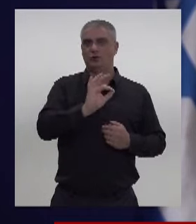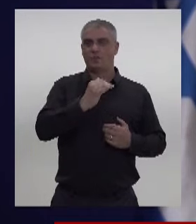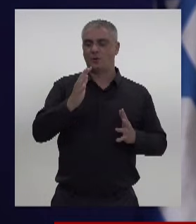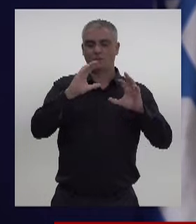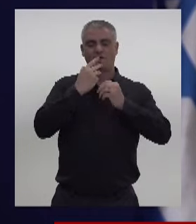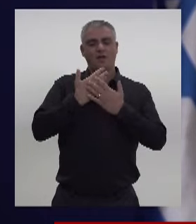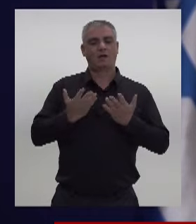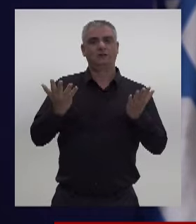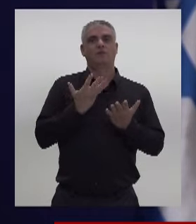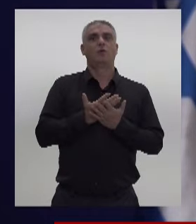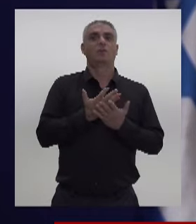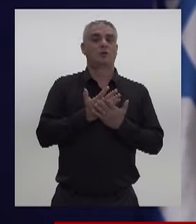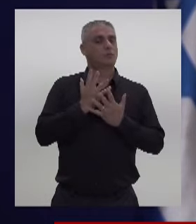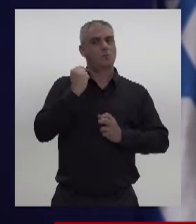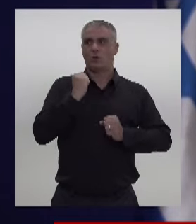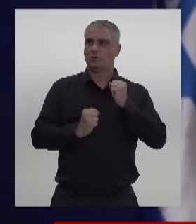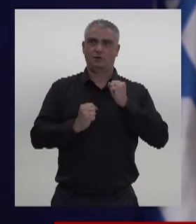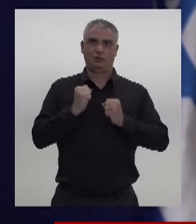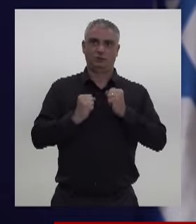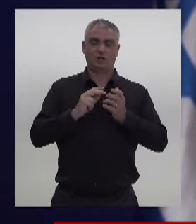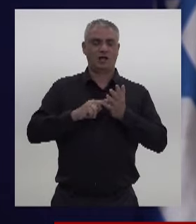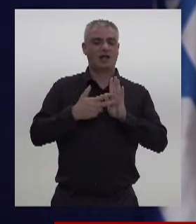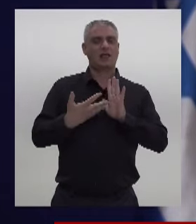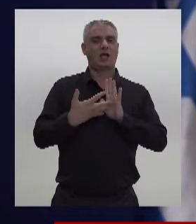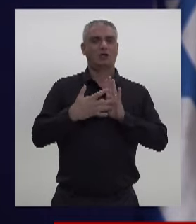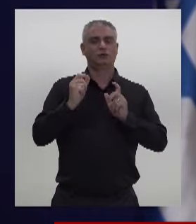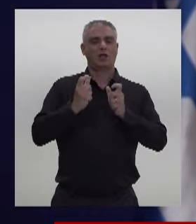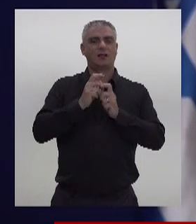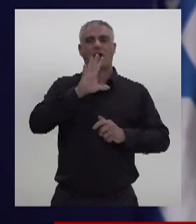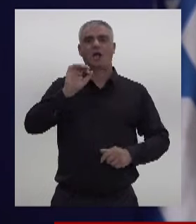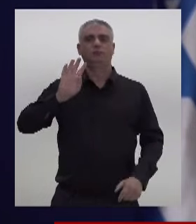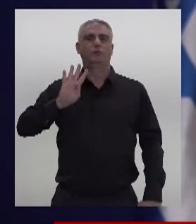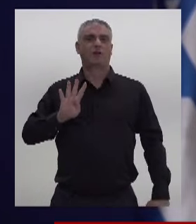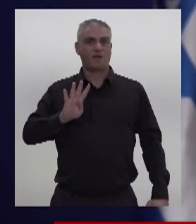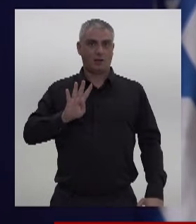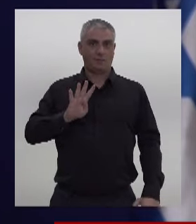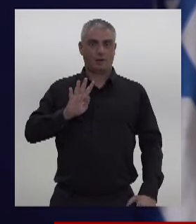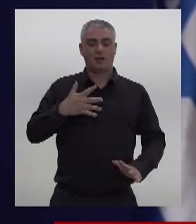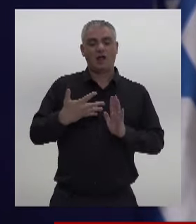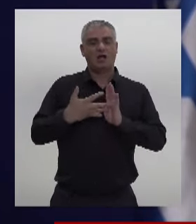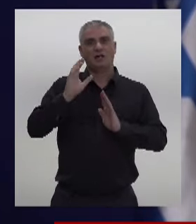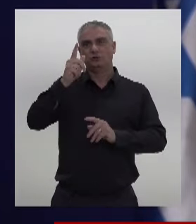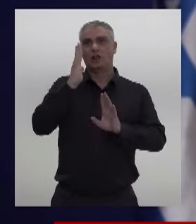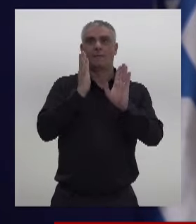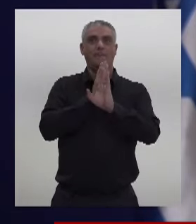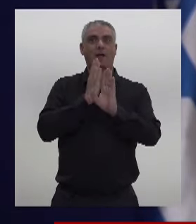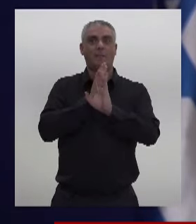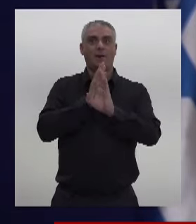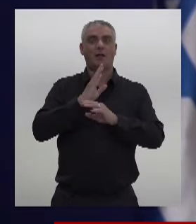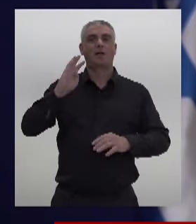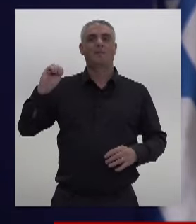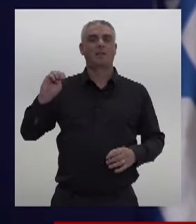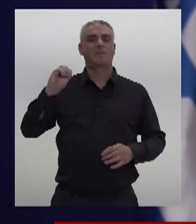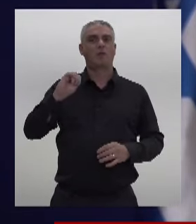חשפנו תיעוד קשה מאוד מחדר החקירות של יחידה 504 מחקירתו של המחבל מנר